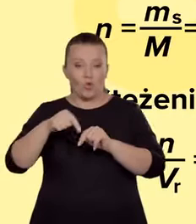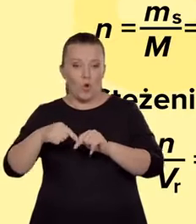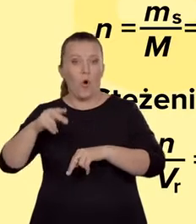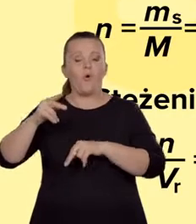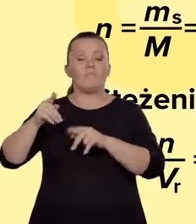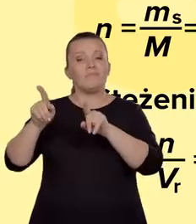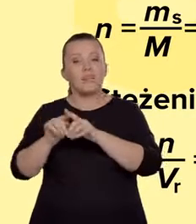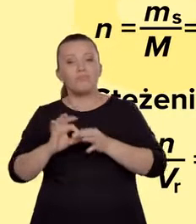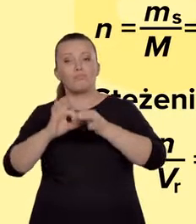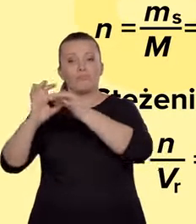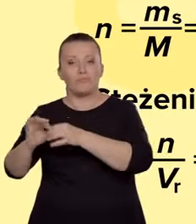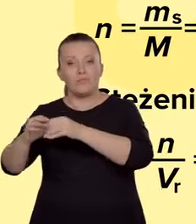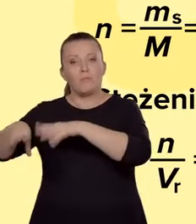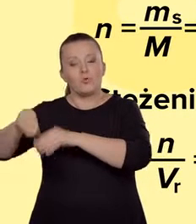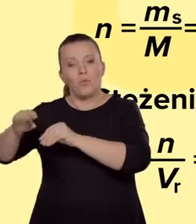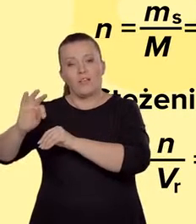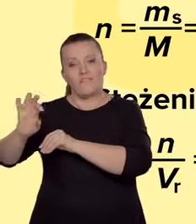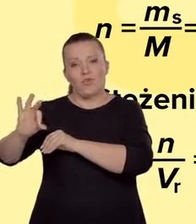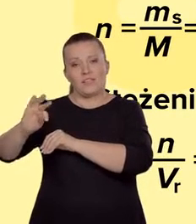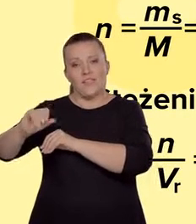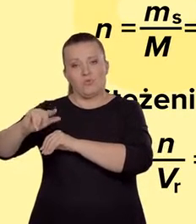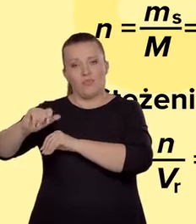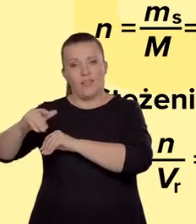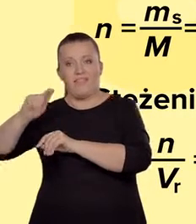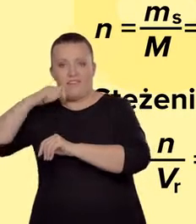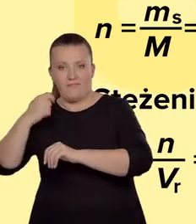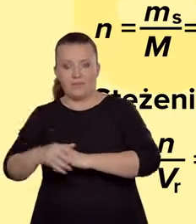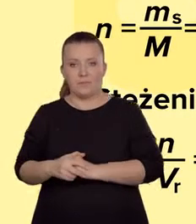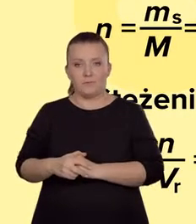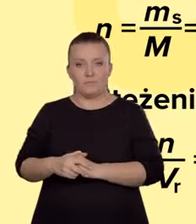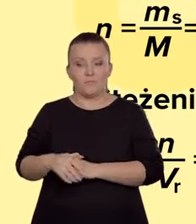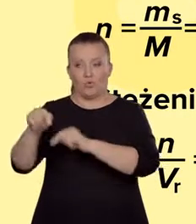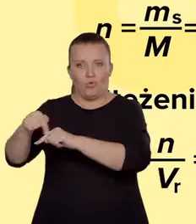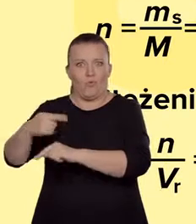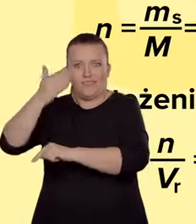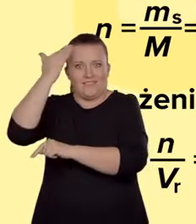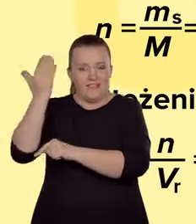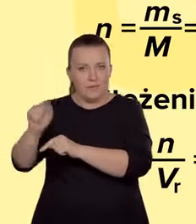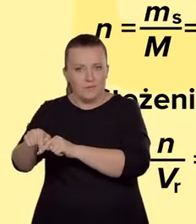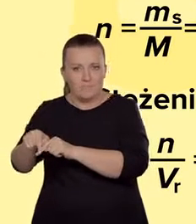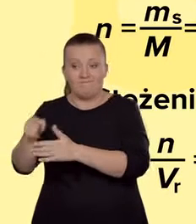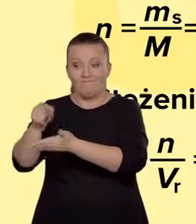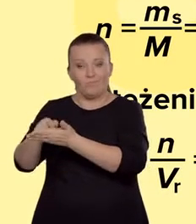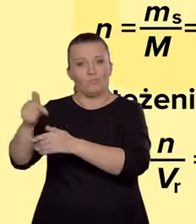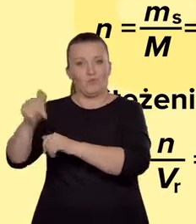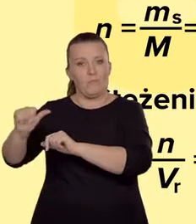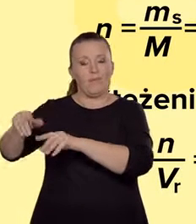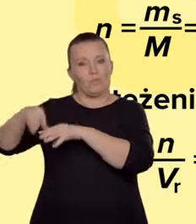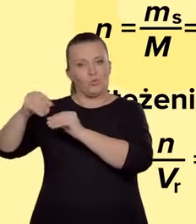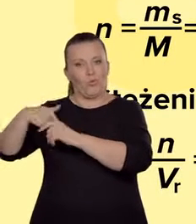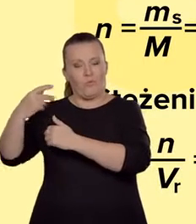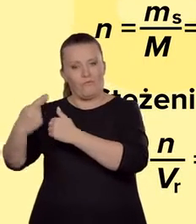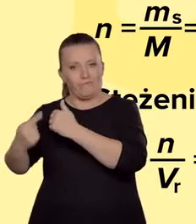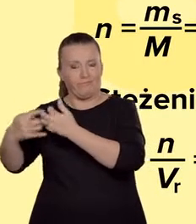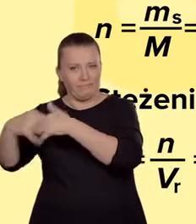od początkowego stężenia kwasu, stężenia molowego, którego nie znamy. I właśnie od tego zaczniemy nasze